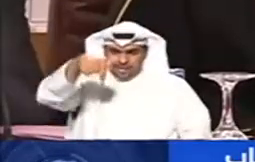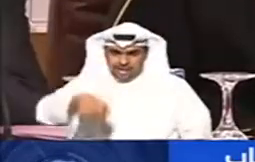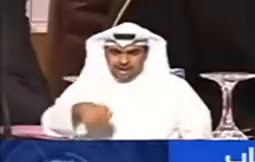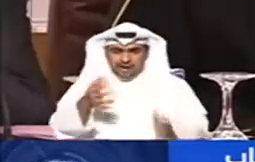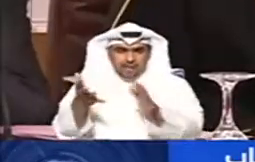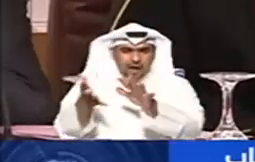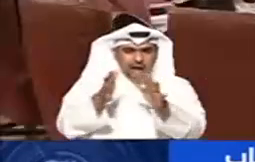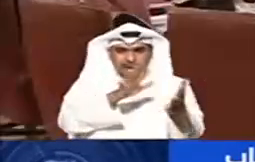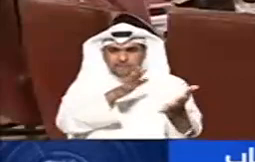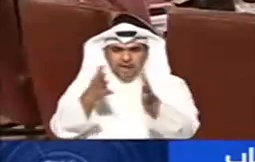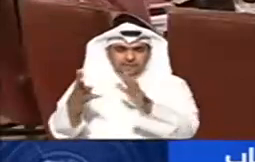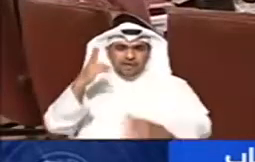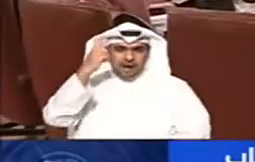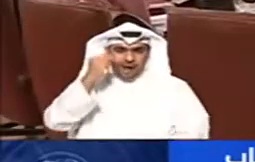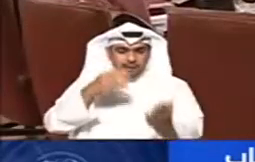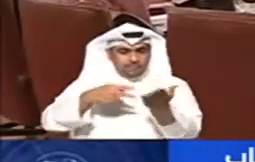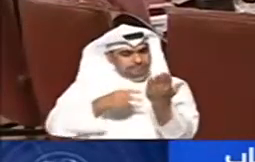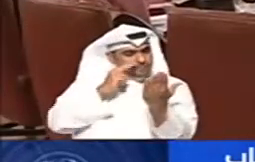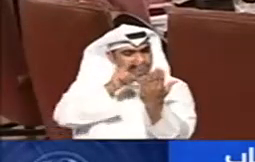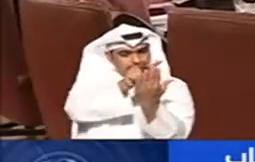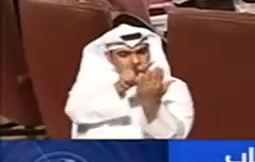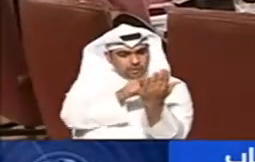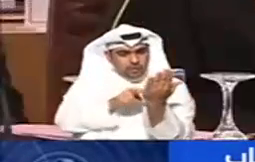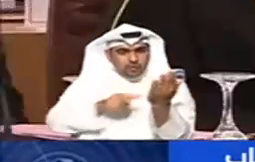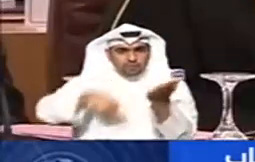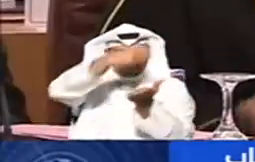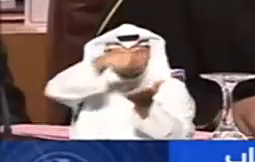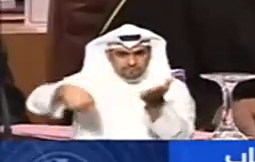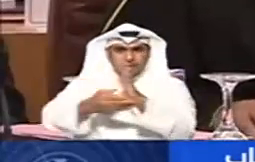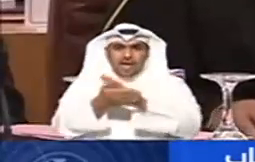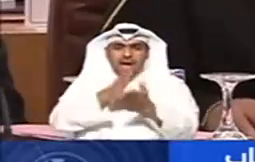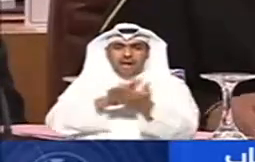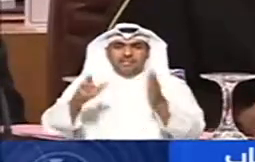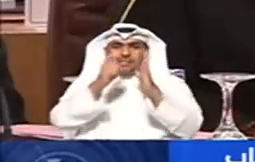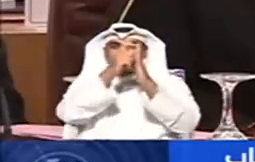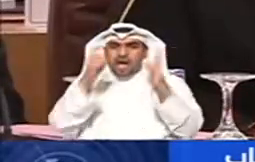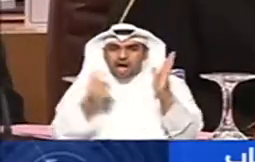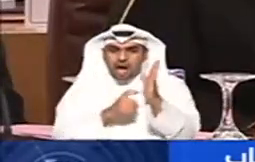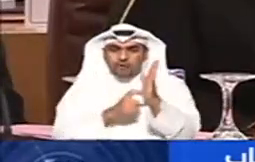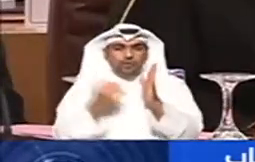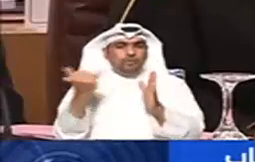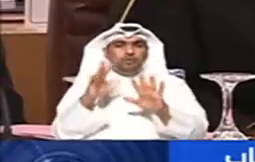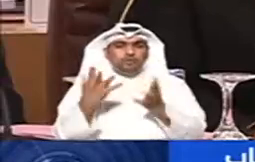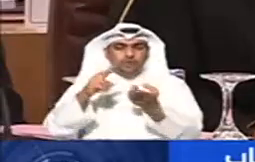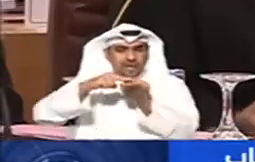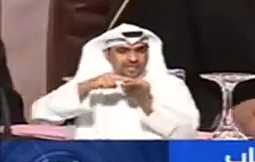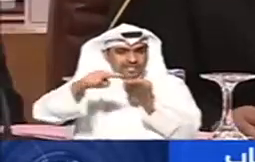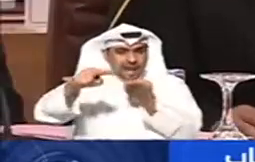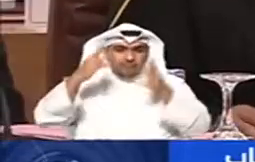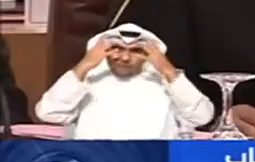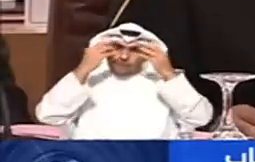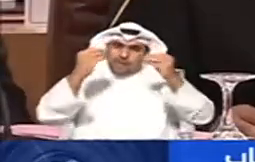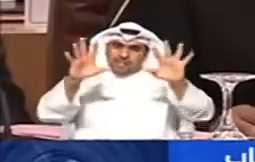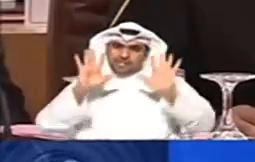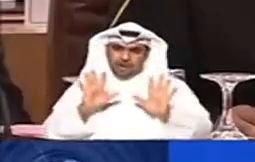وزراء العدل العرب برئاسة مملكة البحرين. إنما يتضمنه جدول أعمالنا من موضوعات مهمة يأتي